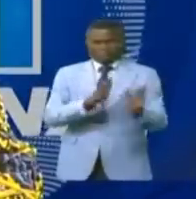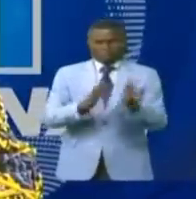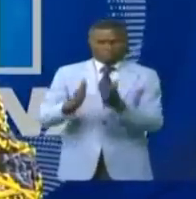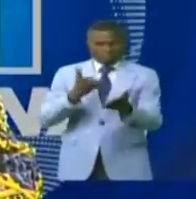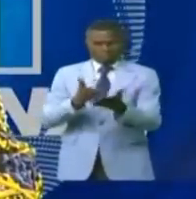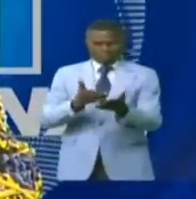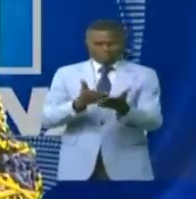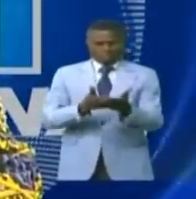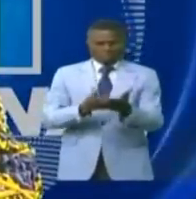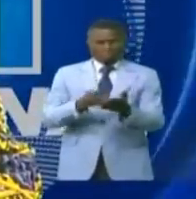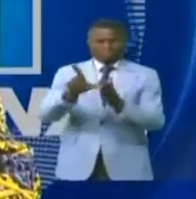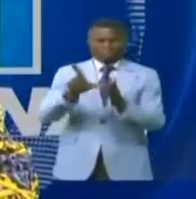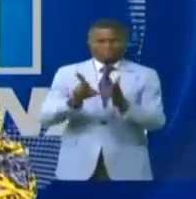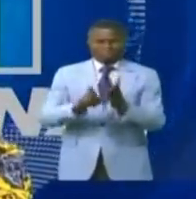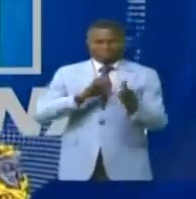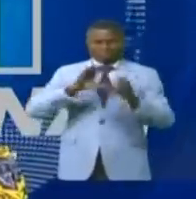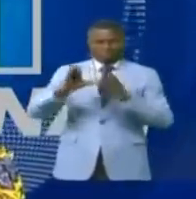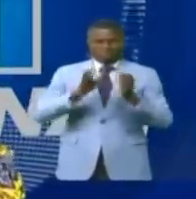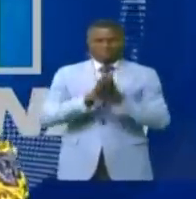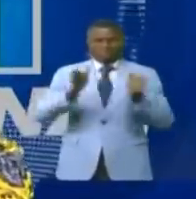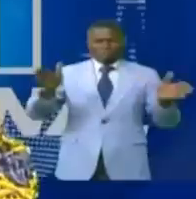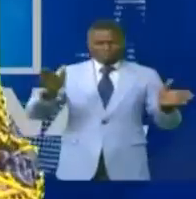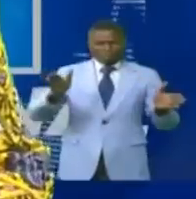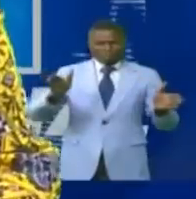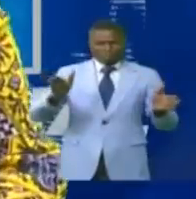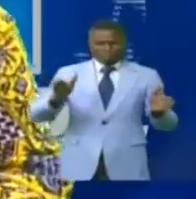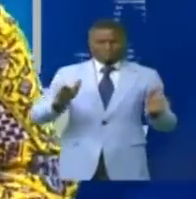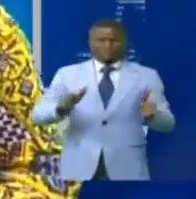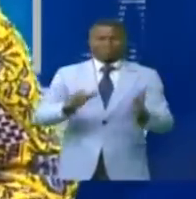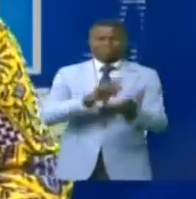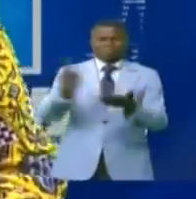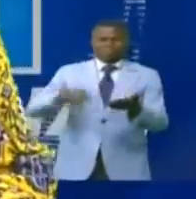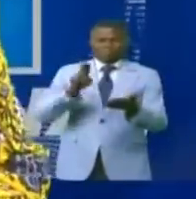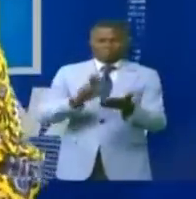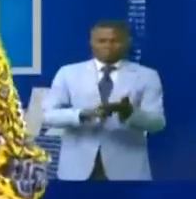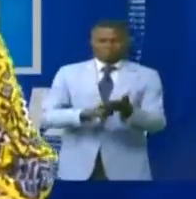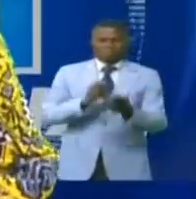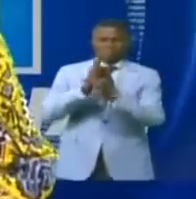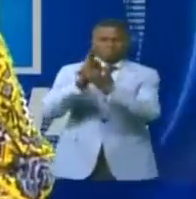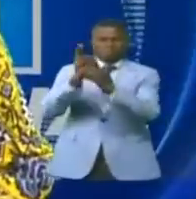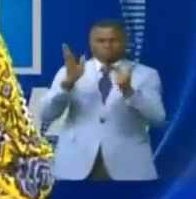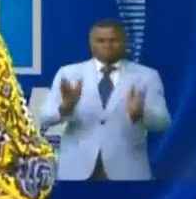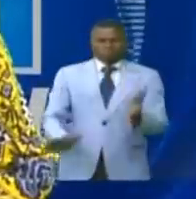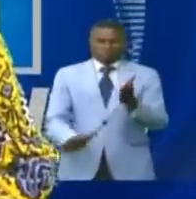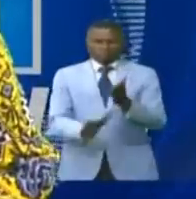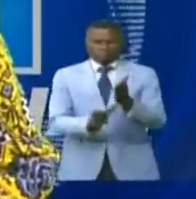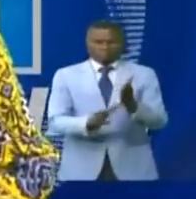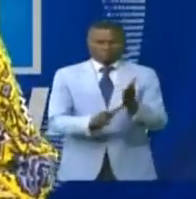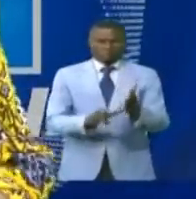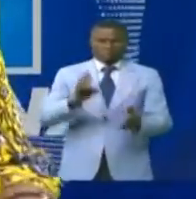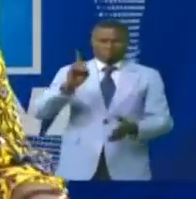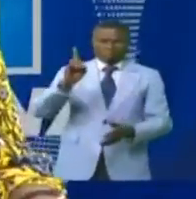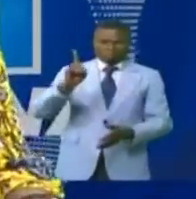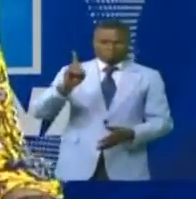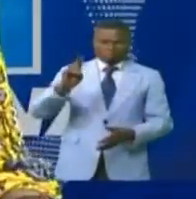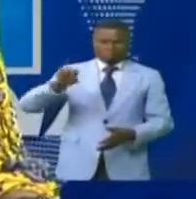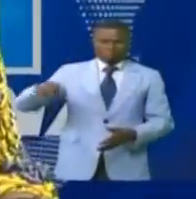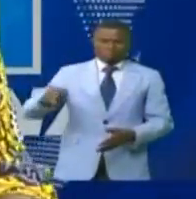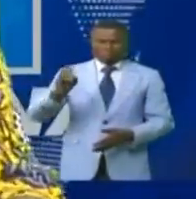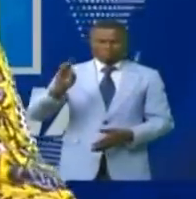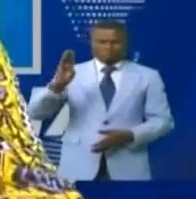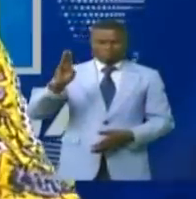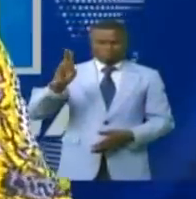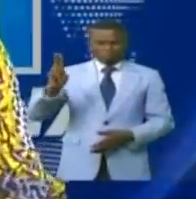période légale. Ce communiqué officiel du CESAC est signé par son rapporteur adjoint Ndji Bongoï Serge.